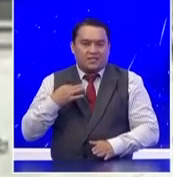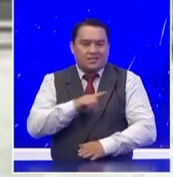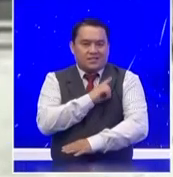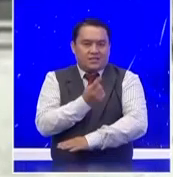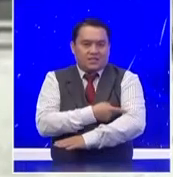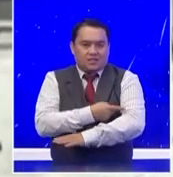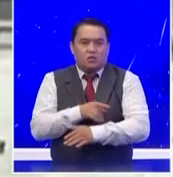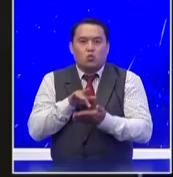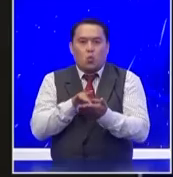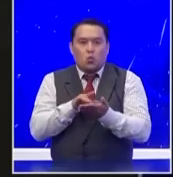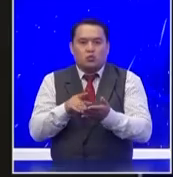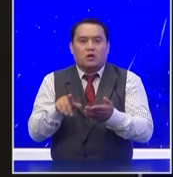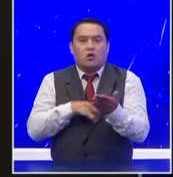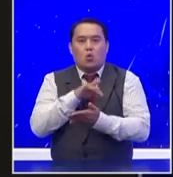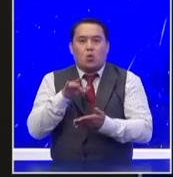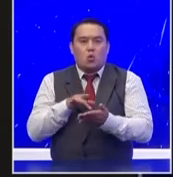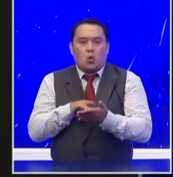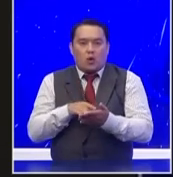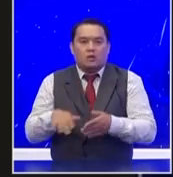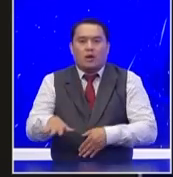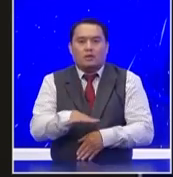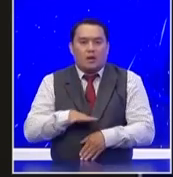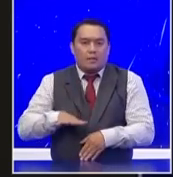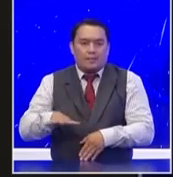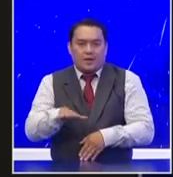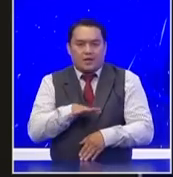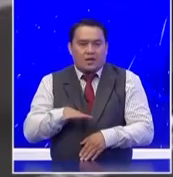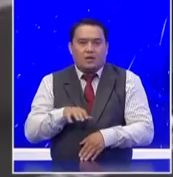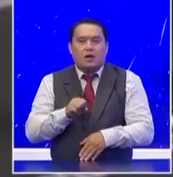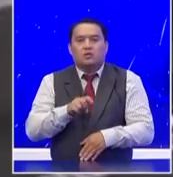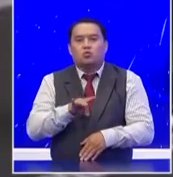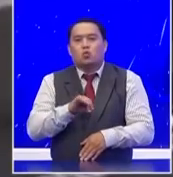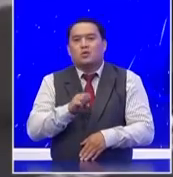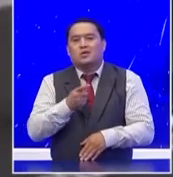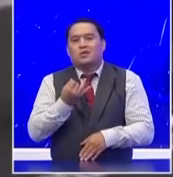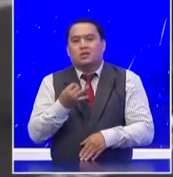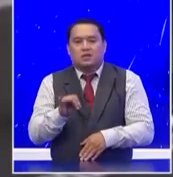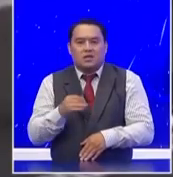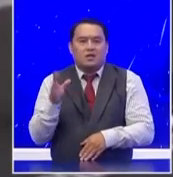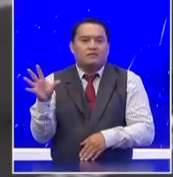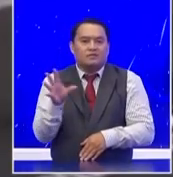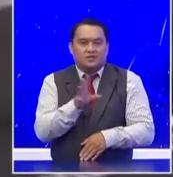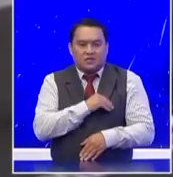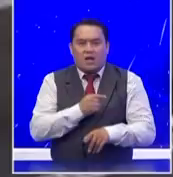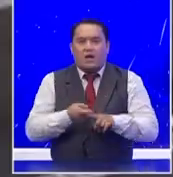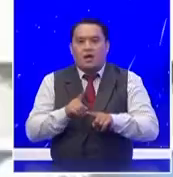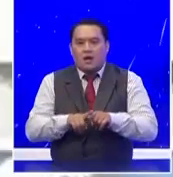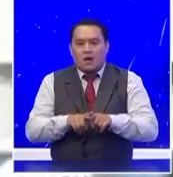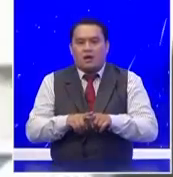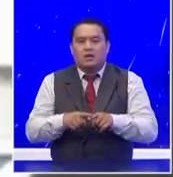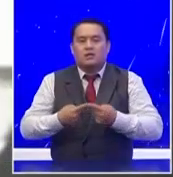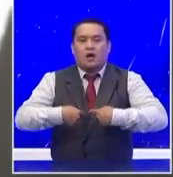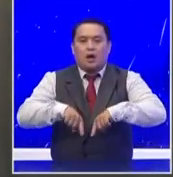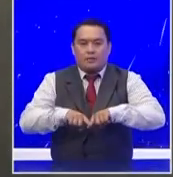всего затронуты главные туристические регионы страны. Атлантическое побережье, частично Британия и весь Лазурный берег, два